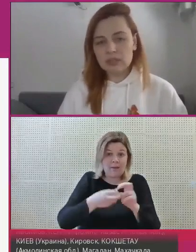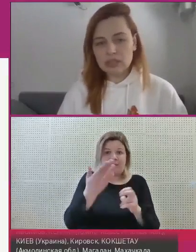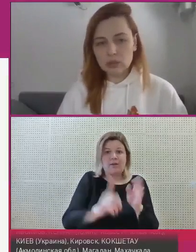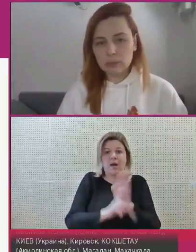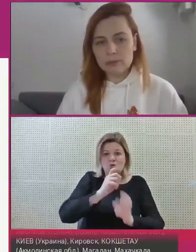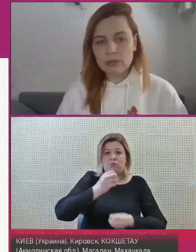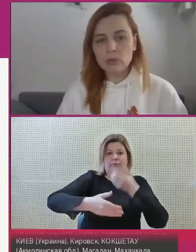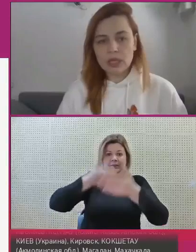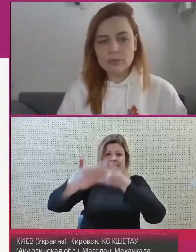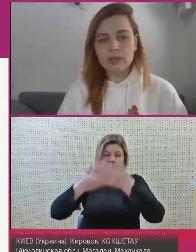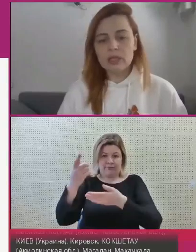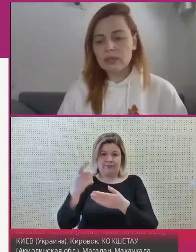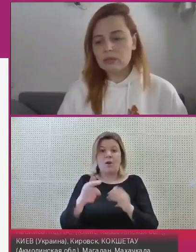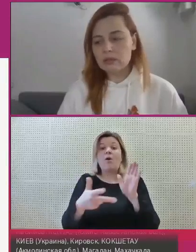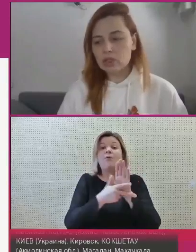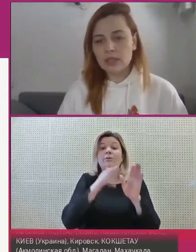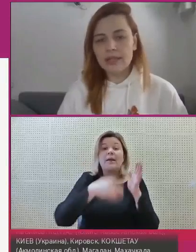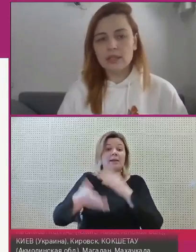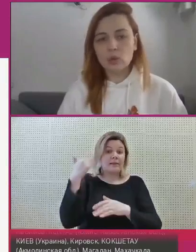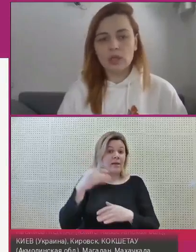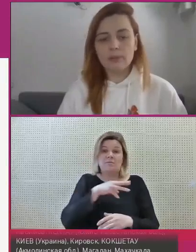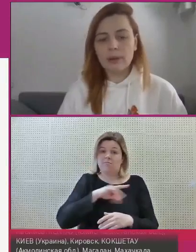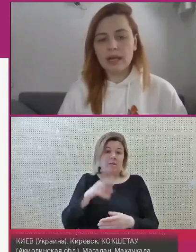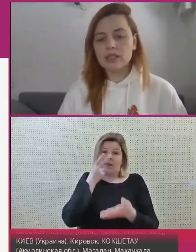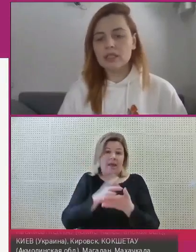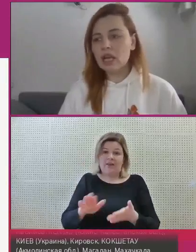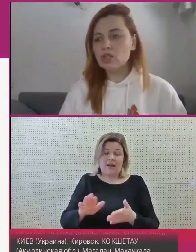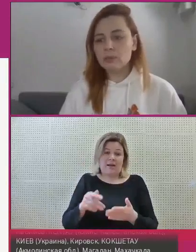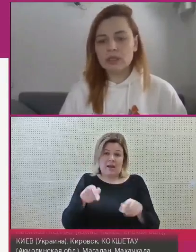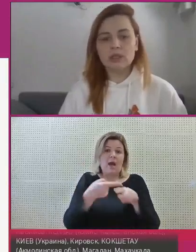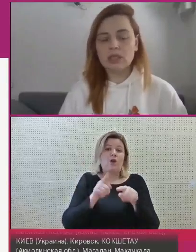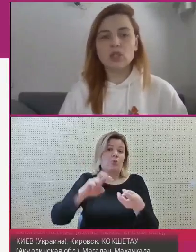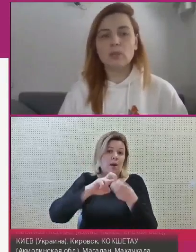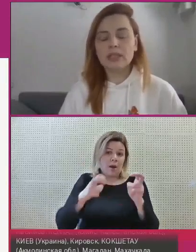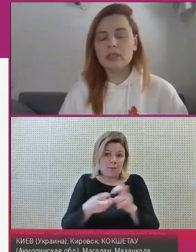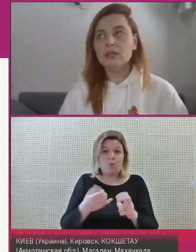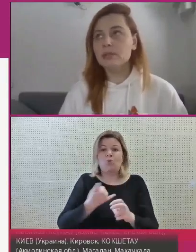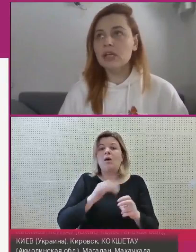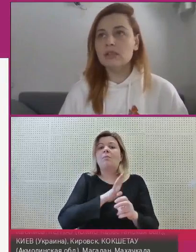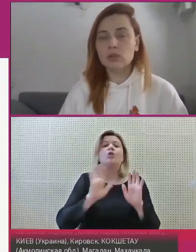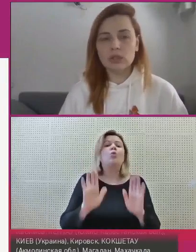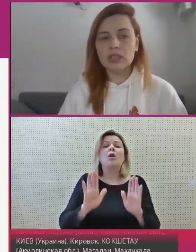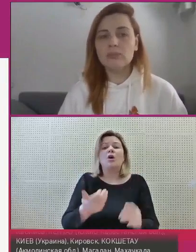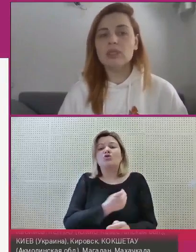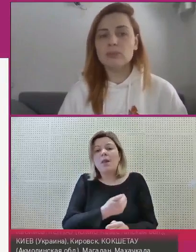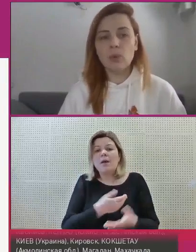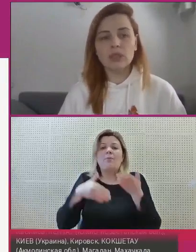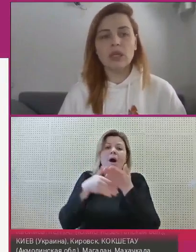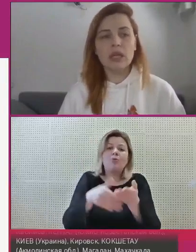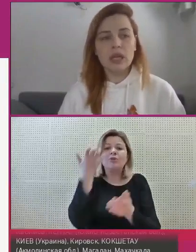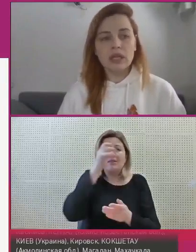мы не видели эту проблему, у нас было желание только помогать незрячим и сделать так, чтобы они бегали, вот у них не